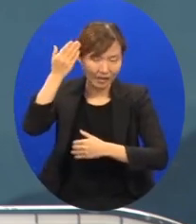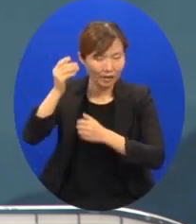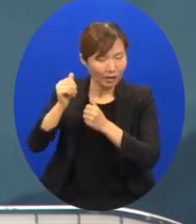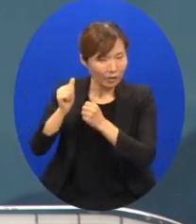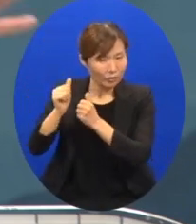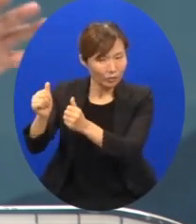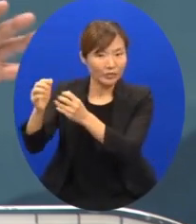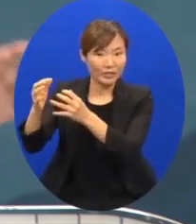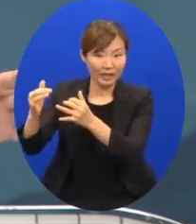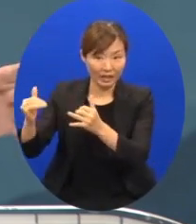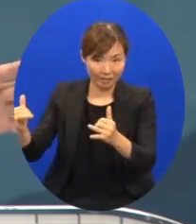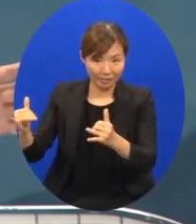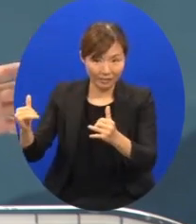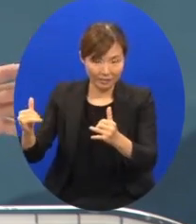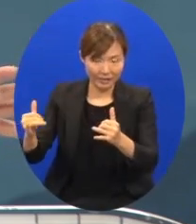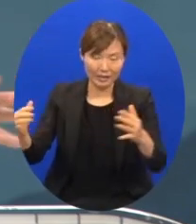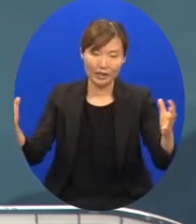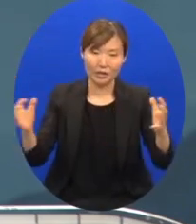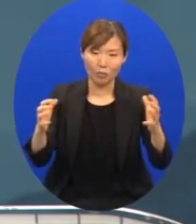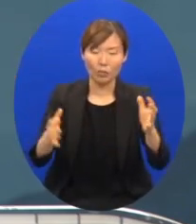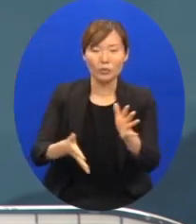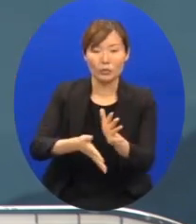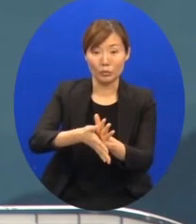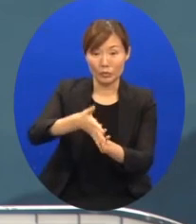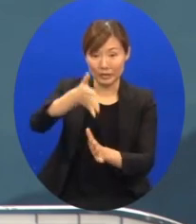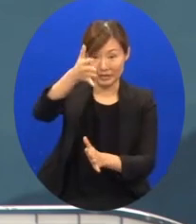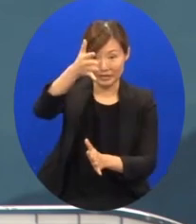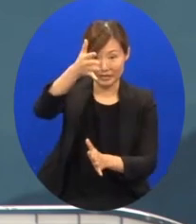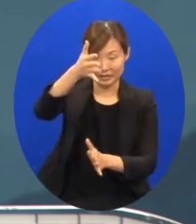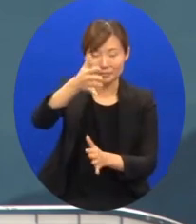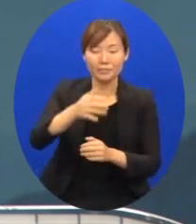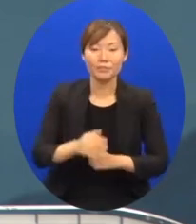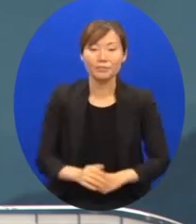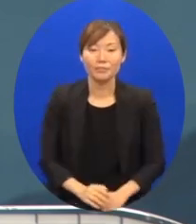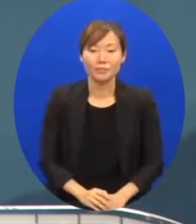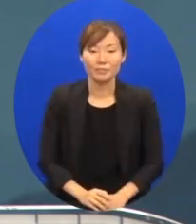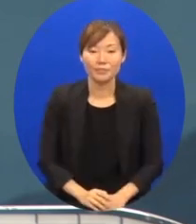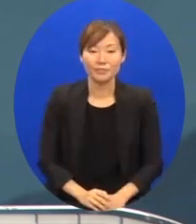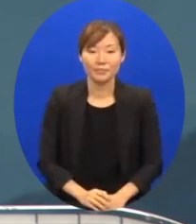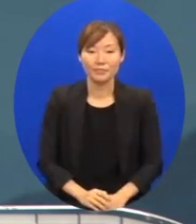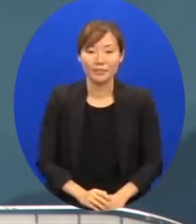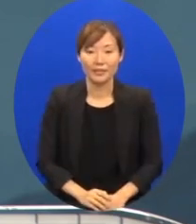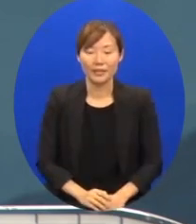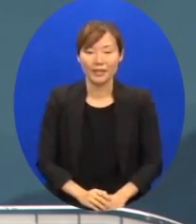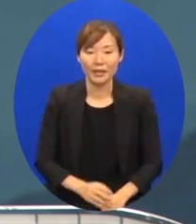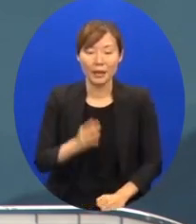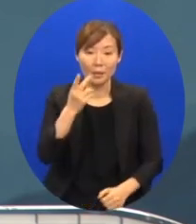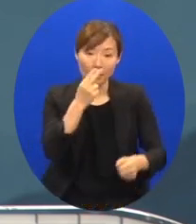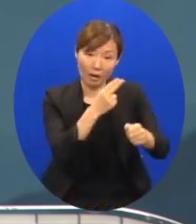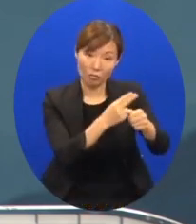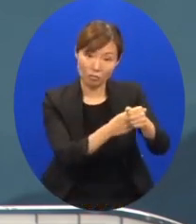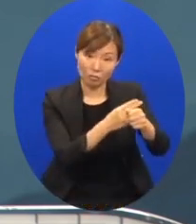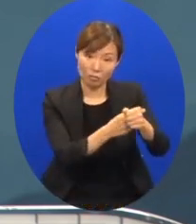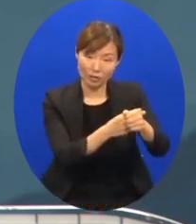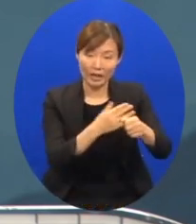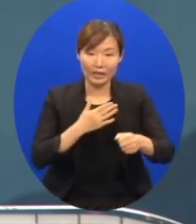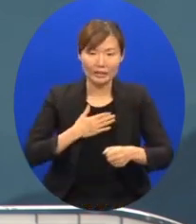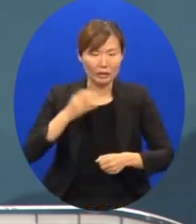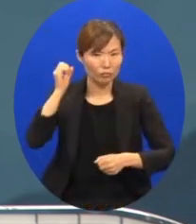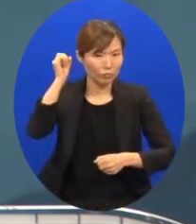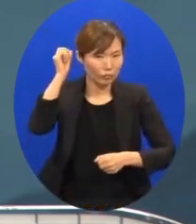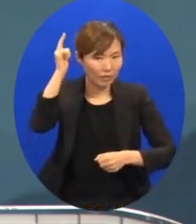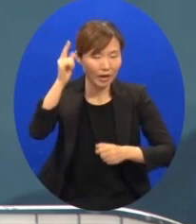사람들이 모인 곳입니다 거기서 사도 바울은 1절에 보면 자기가 훌륭한 말이나